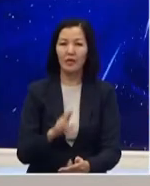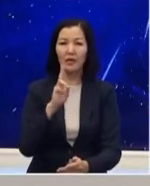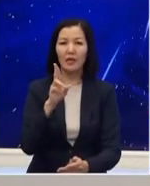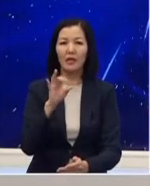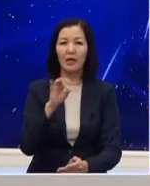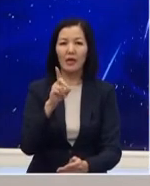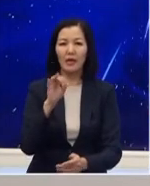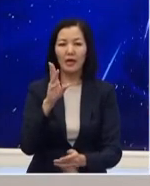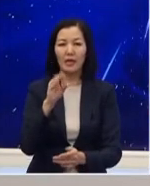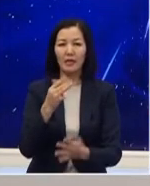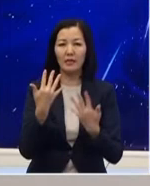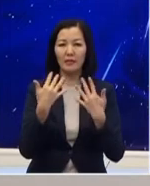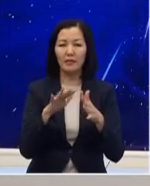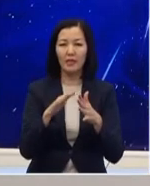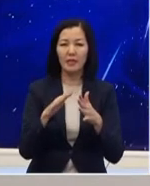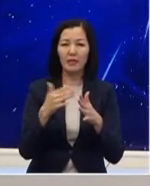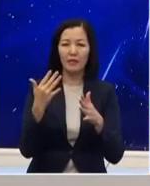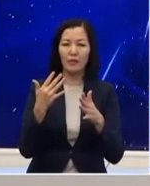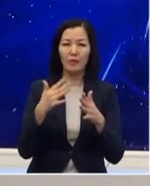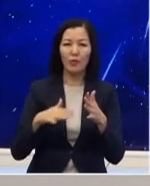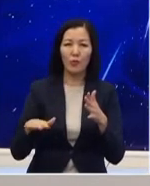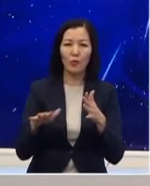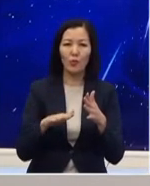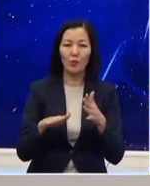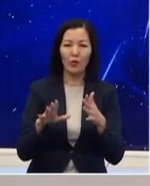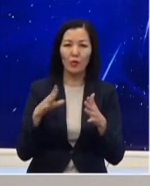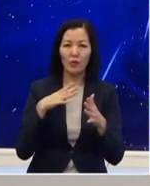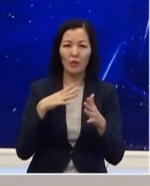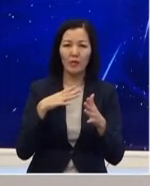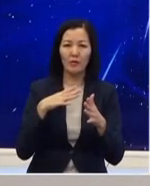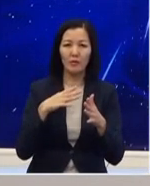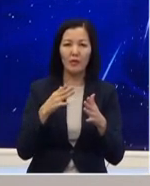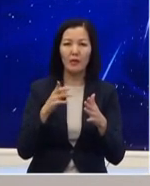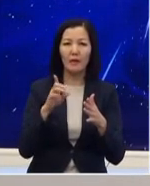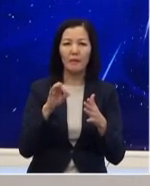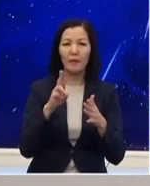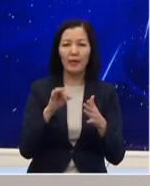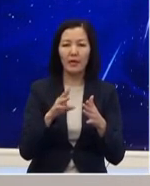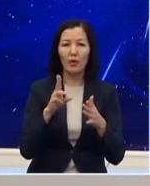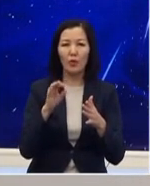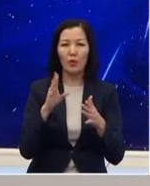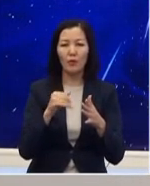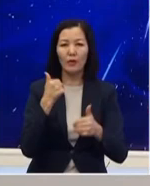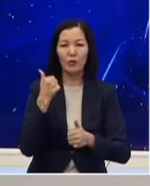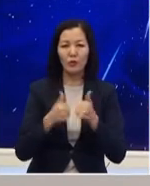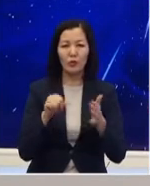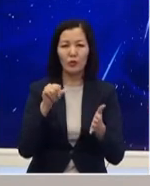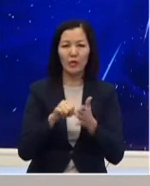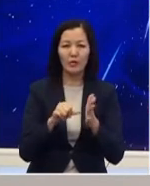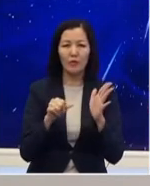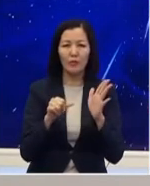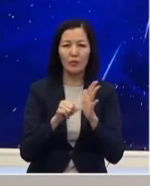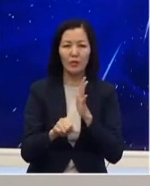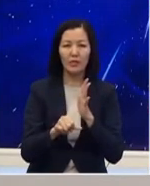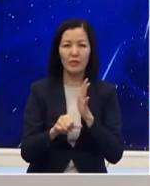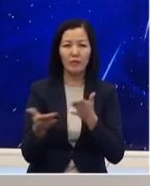В Каргалинском сельском округе Отрарского района местный житель устроил батак Кокпар с участием более 60 участников